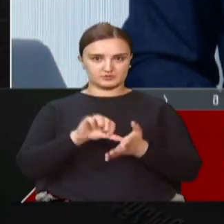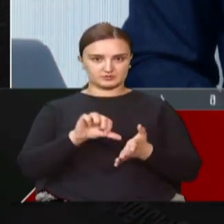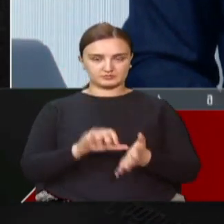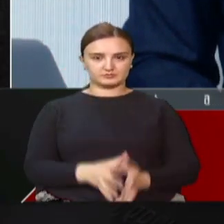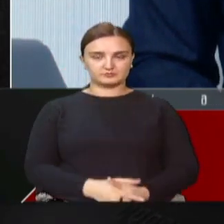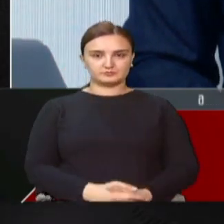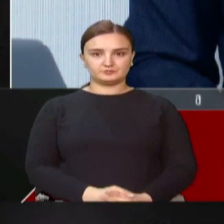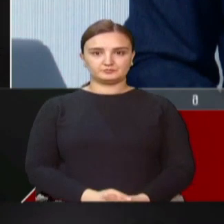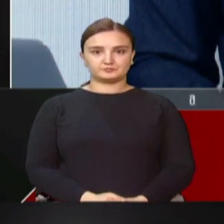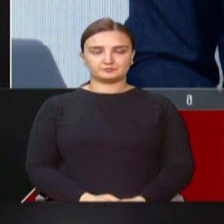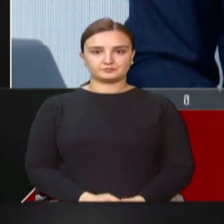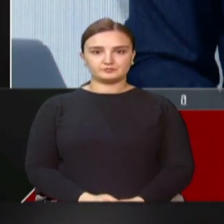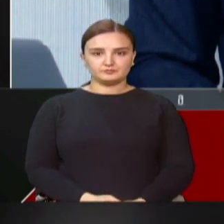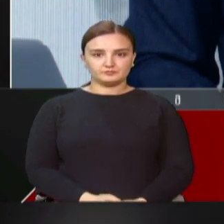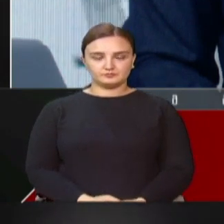obișnuiesc.